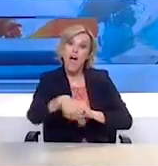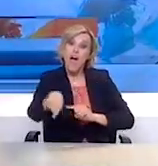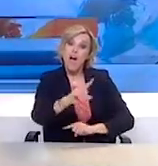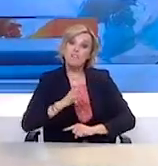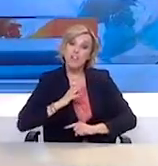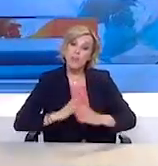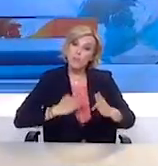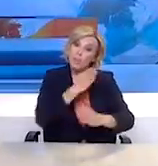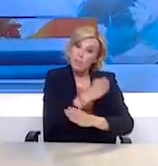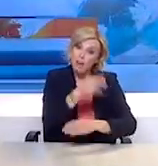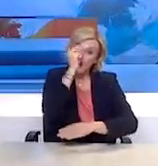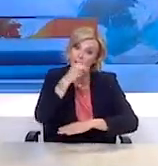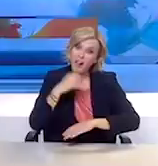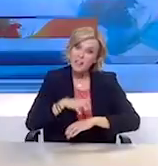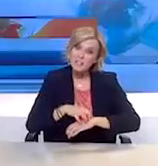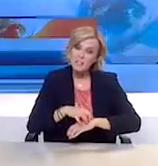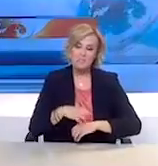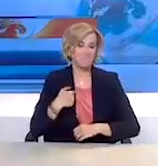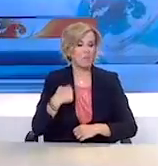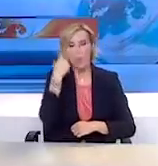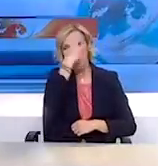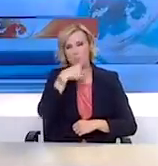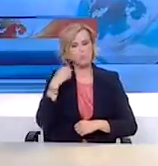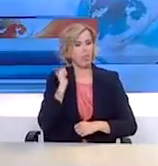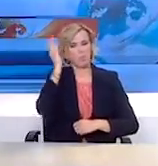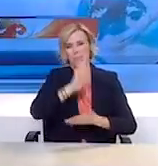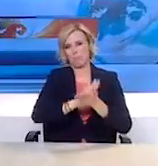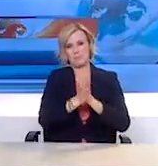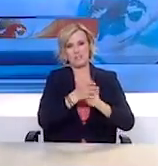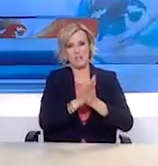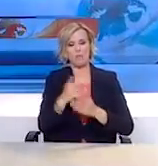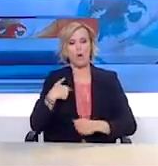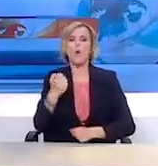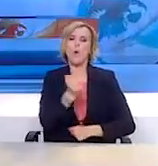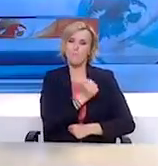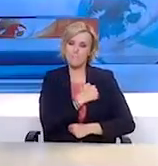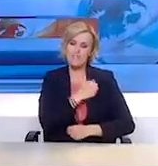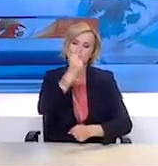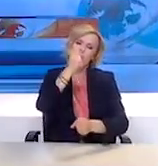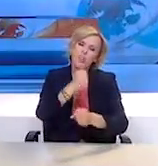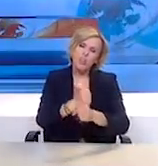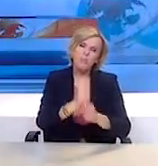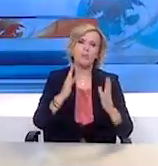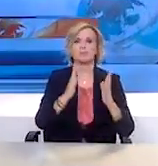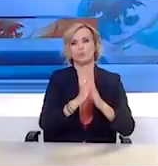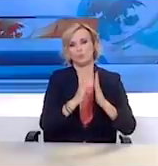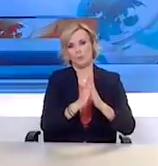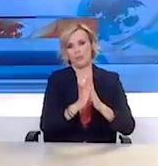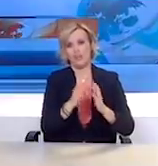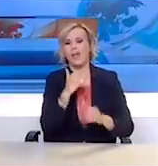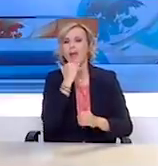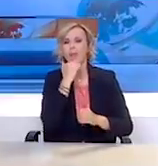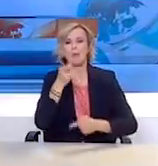να παραμείνουμε στο σπίτι? Προσωπικά δεν πιστεύω ότι θα συμβεί αυτό, πόσο μάλλον που κανένας δεν μπορεί να ευαγγελίζει